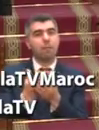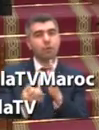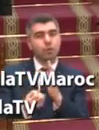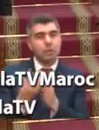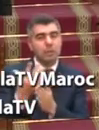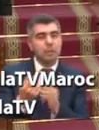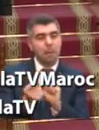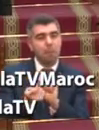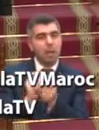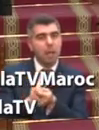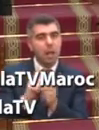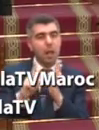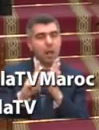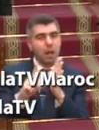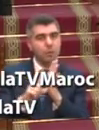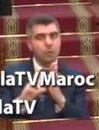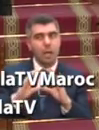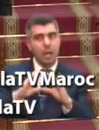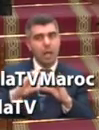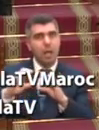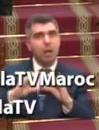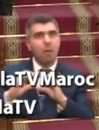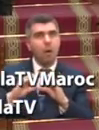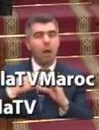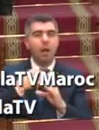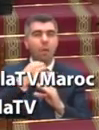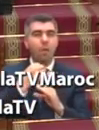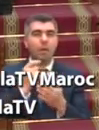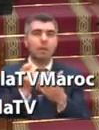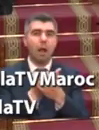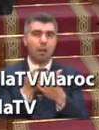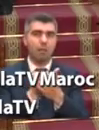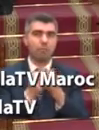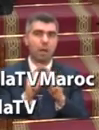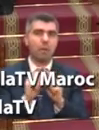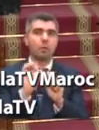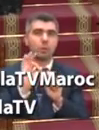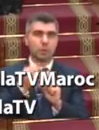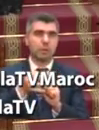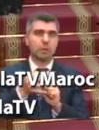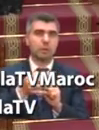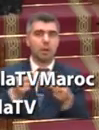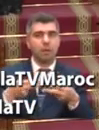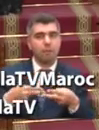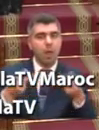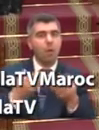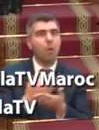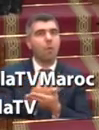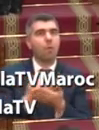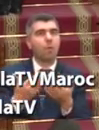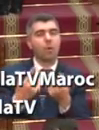النظام الأساسي لا بالحوار اللي فتحتوه. أنا عندي طلب لكم السيد الوزير تستمروا في المبدأ ديال التعامل الإيجابي مع كل